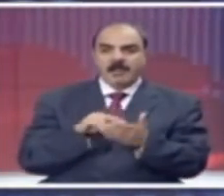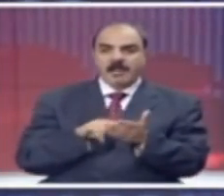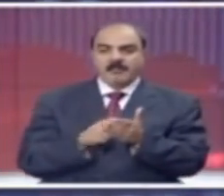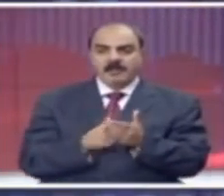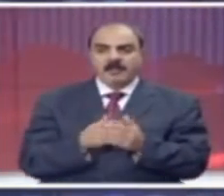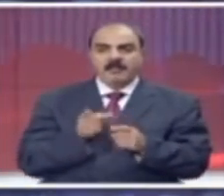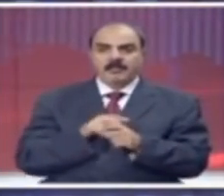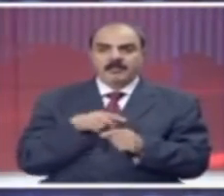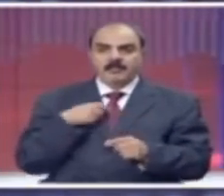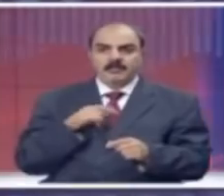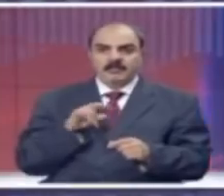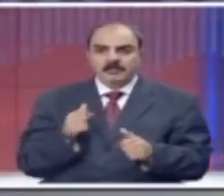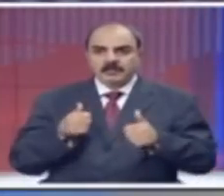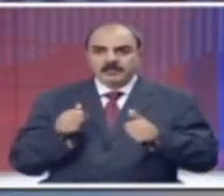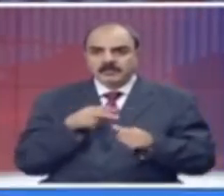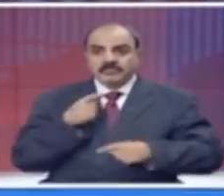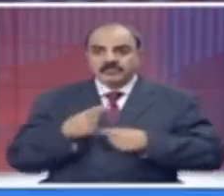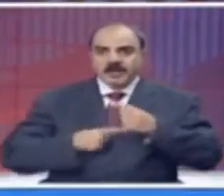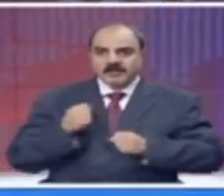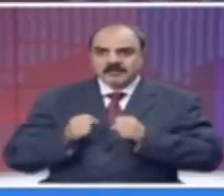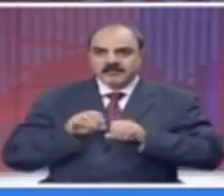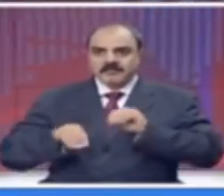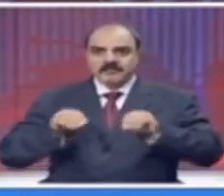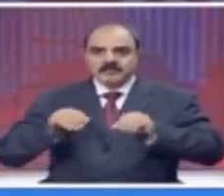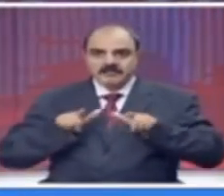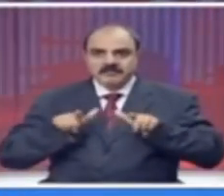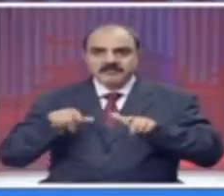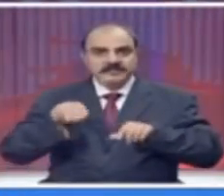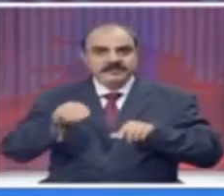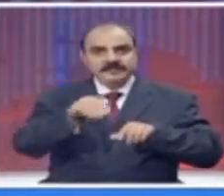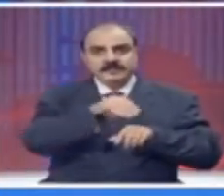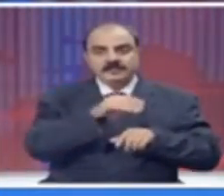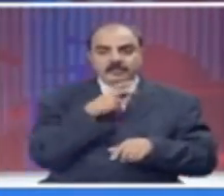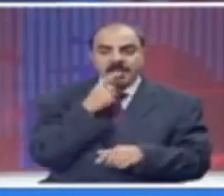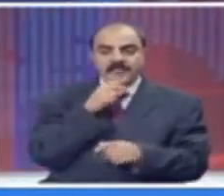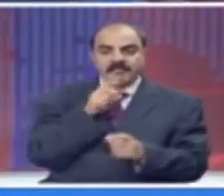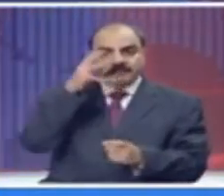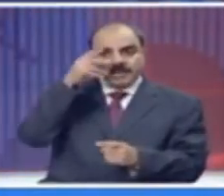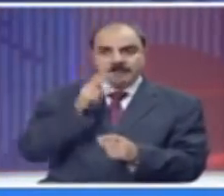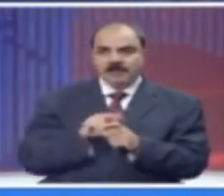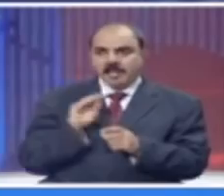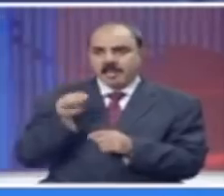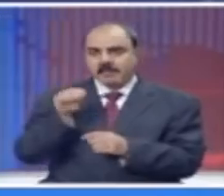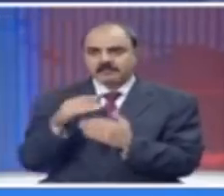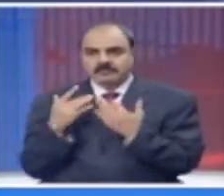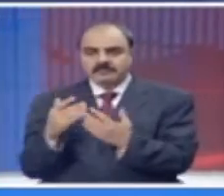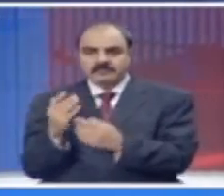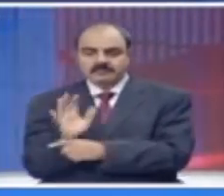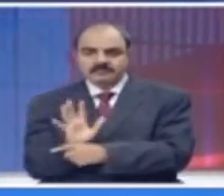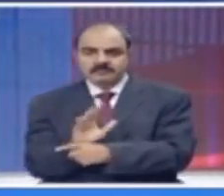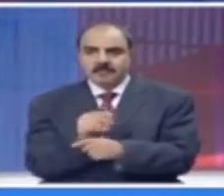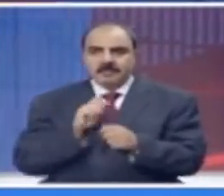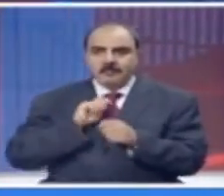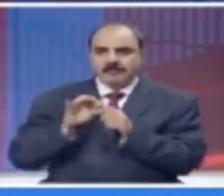الرئاسة الأمريكية، كثف المرشحان الجمهوري دونالد ترامب والديمقراطي جو بايدن من حملاتهما الانتخابية، لا سيما